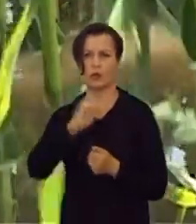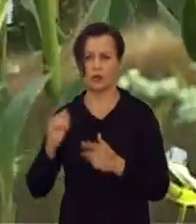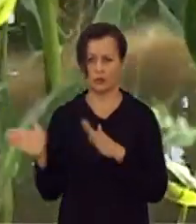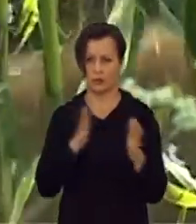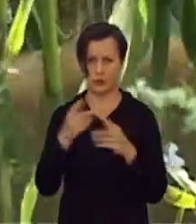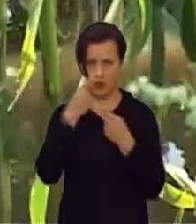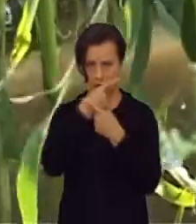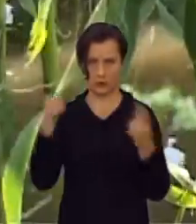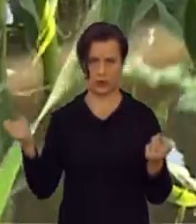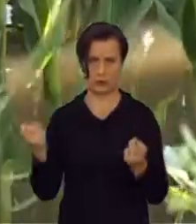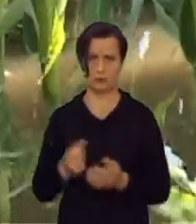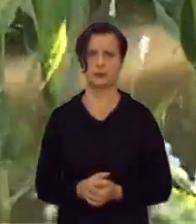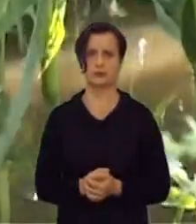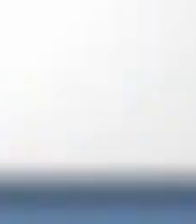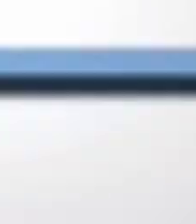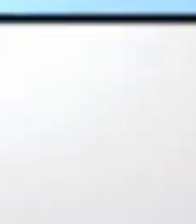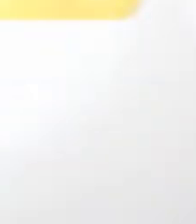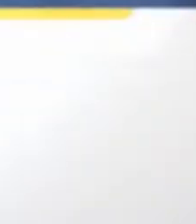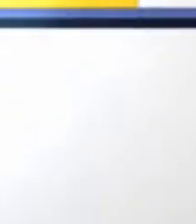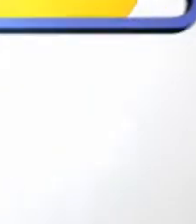ekstremalios situacijos skelbimą.